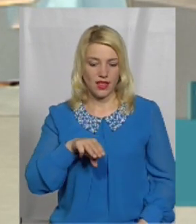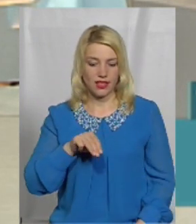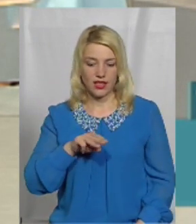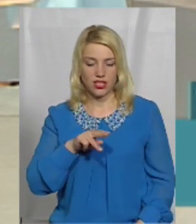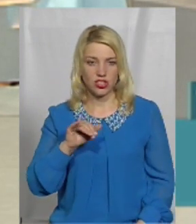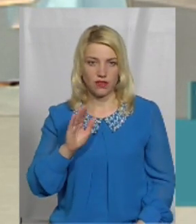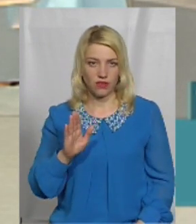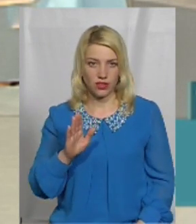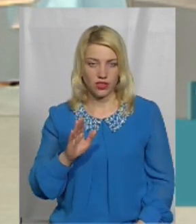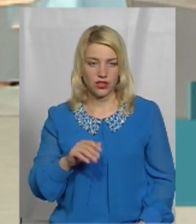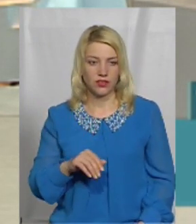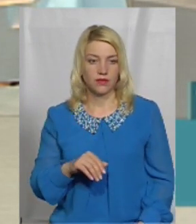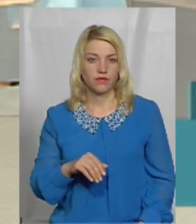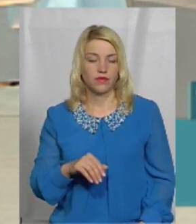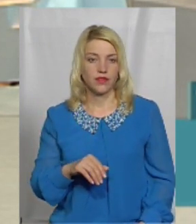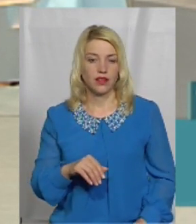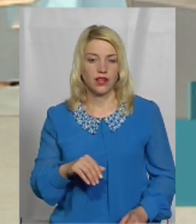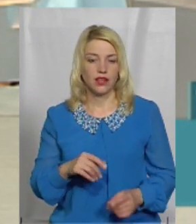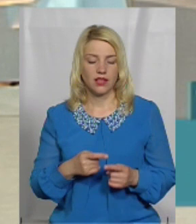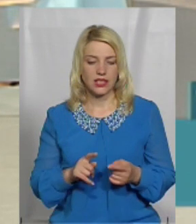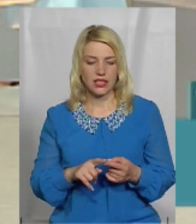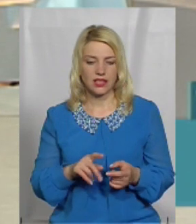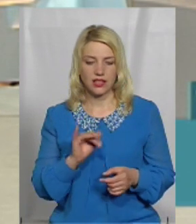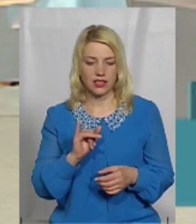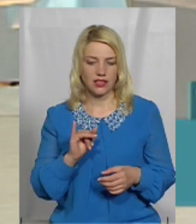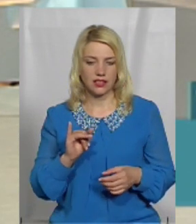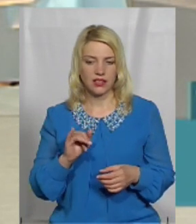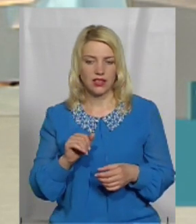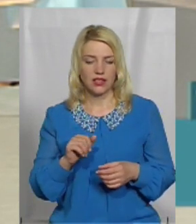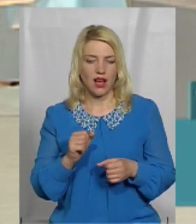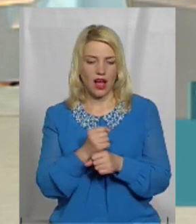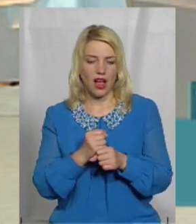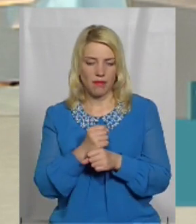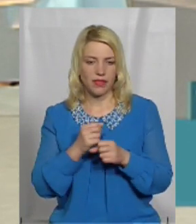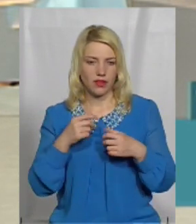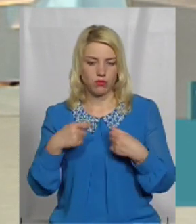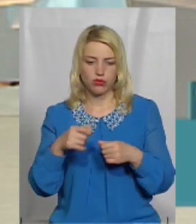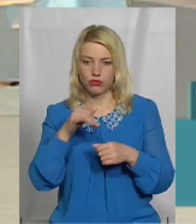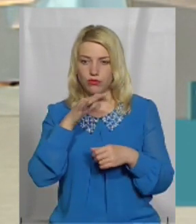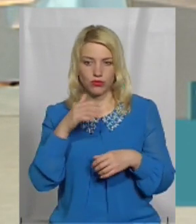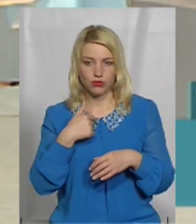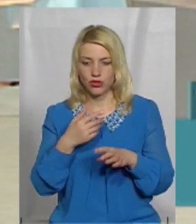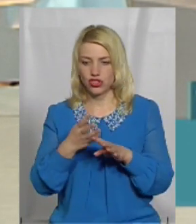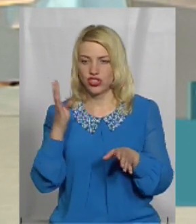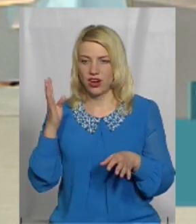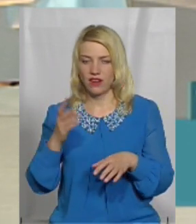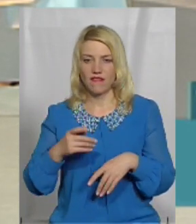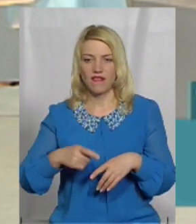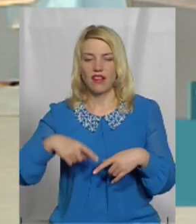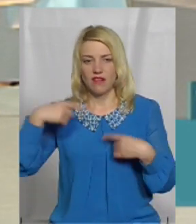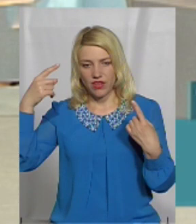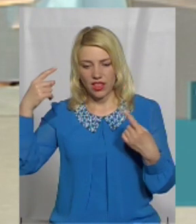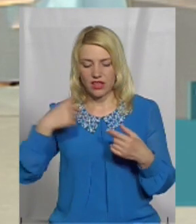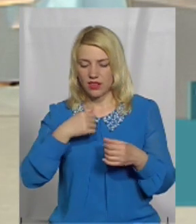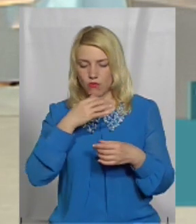Приходиш, зависає, фармацевт не відпускає, ліки, тому що, скажімо, у мене черга велика, я не можу